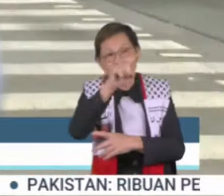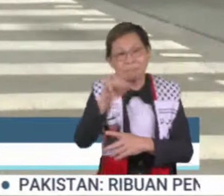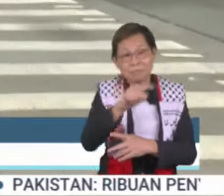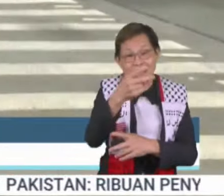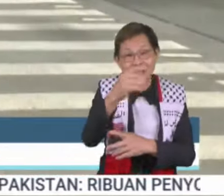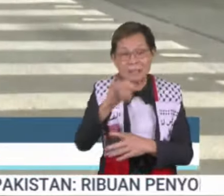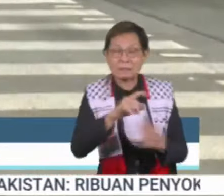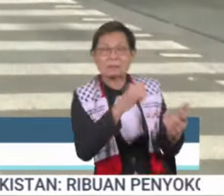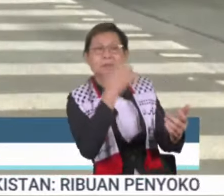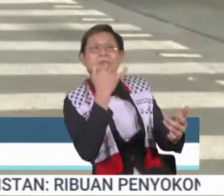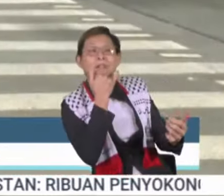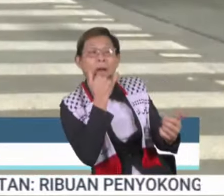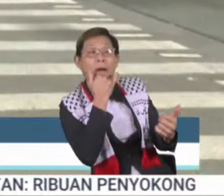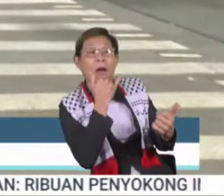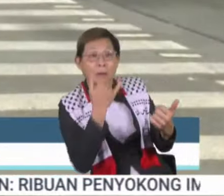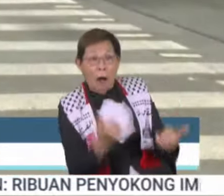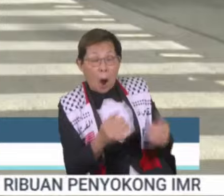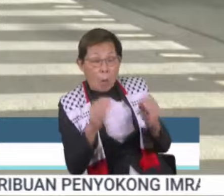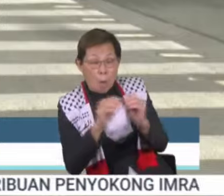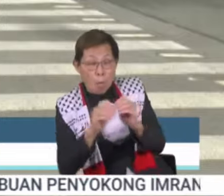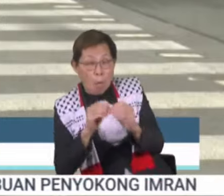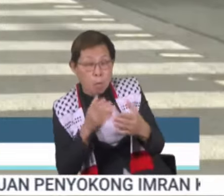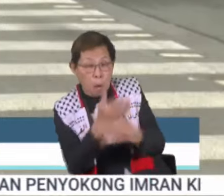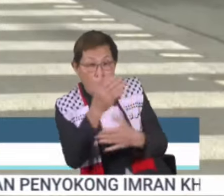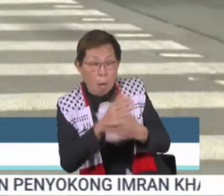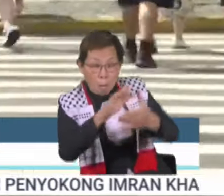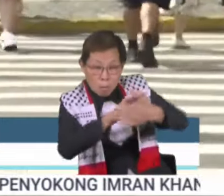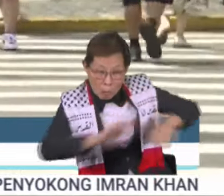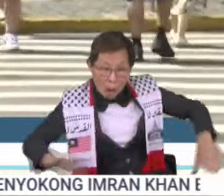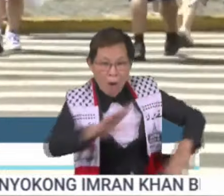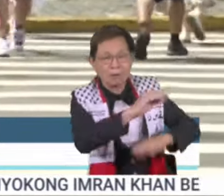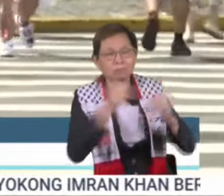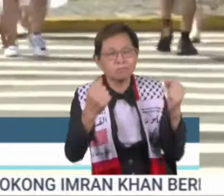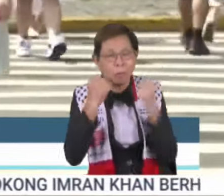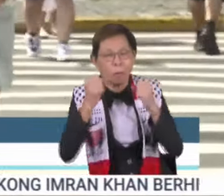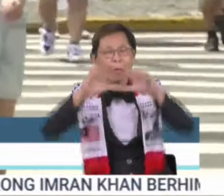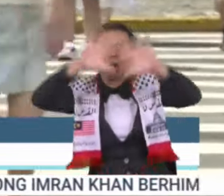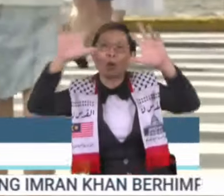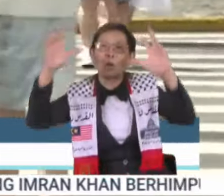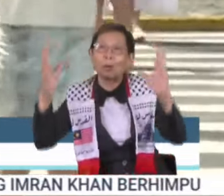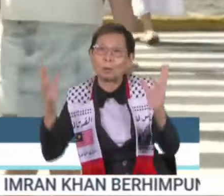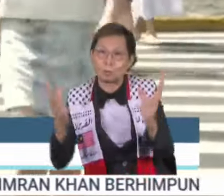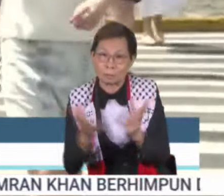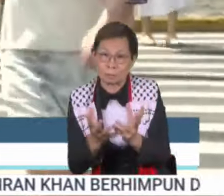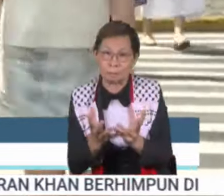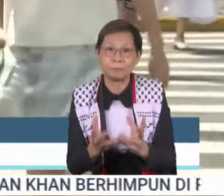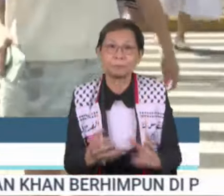Hamidi, jenayah tersebut yang semakin menimbulkan ancaman terhadap keselamatan dan kestabilan global.